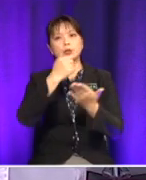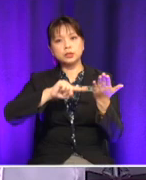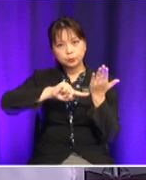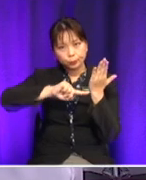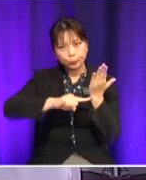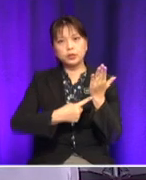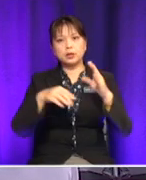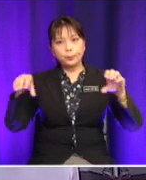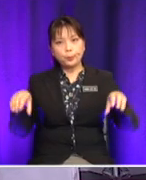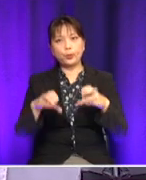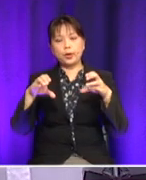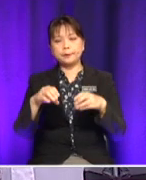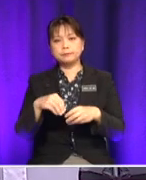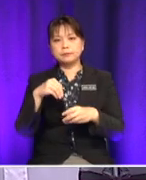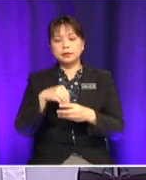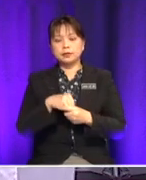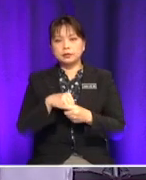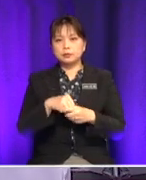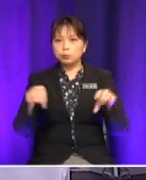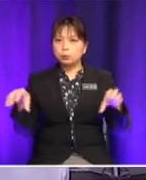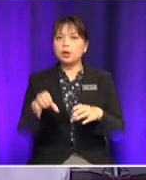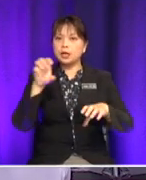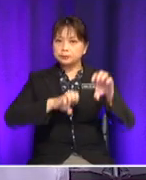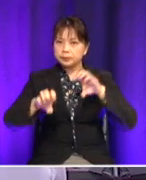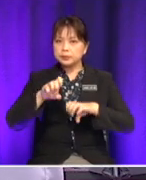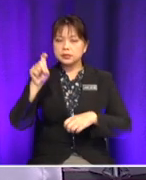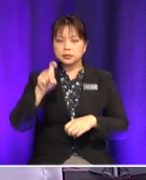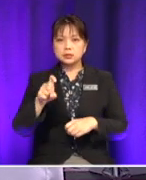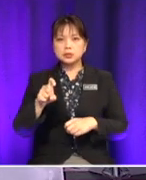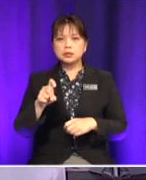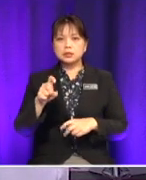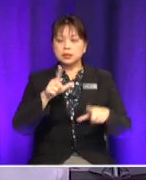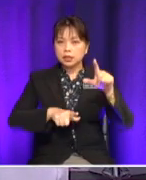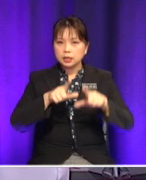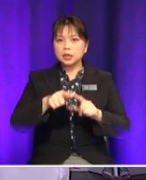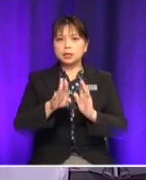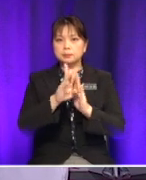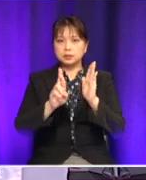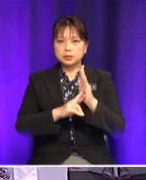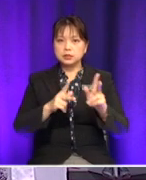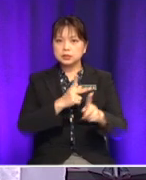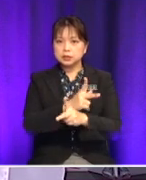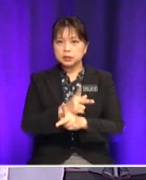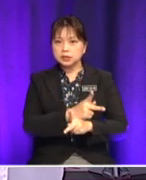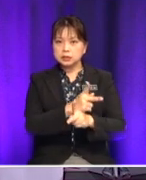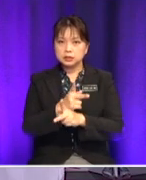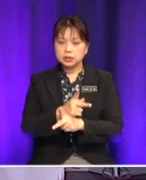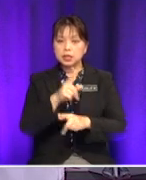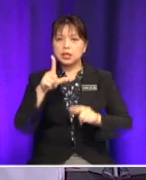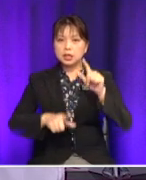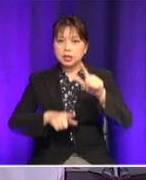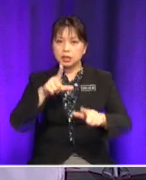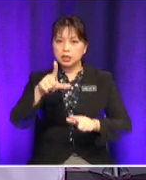dalam semaksi menjalankan eksperimen karena pastikan langkah berjaga-jaga langkah-langkah keselamatan